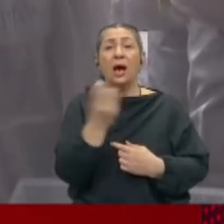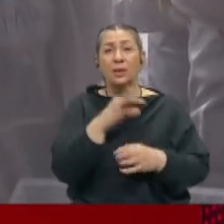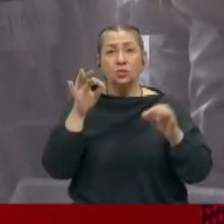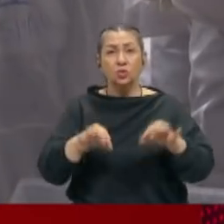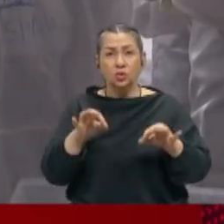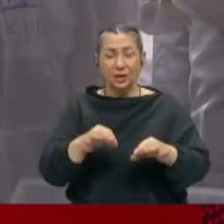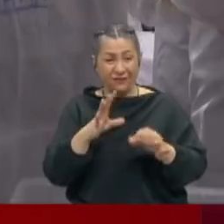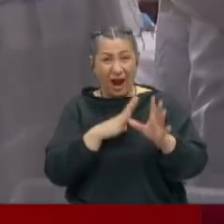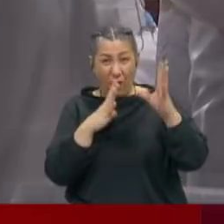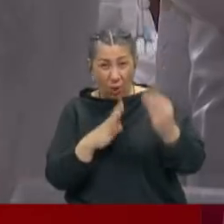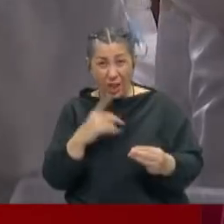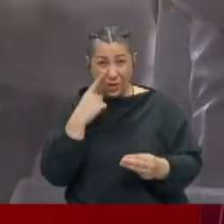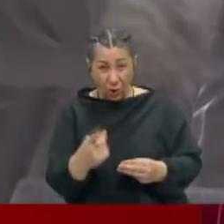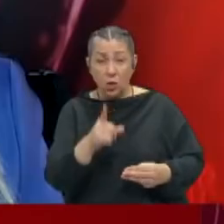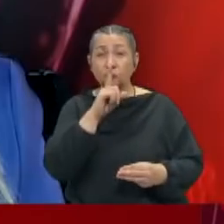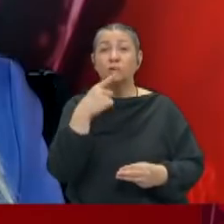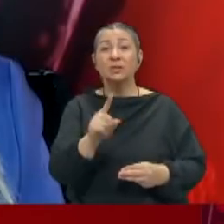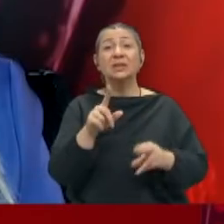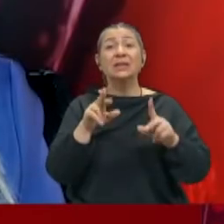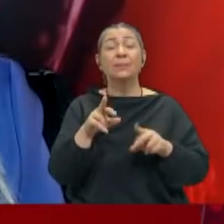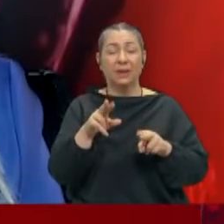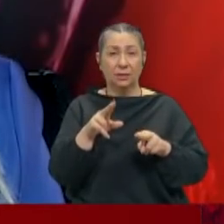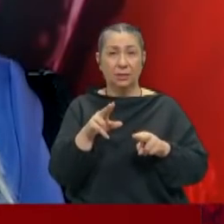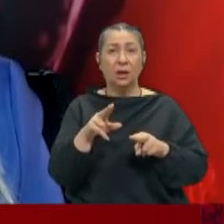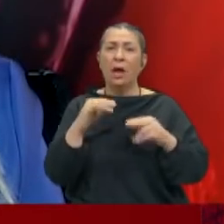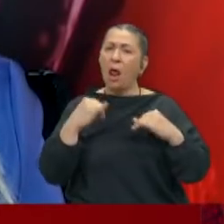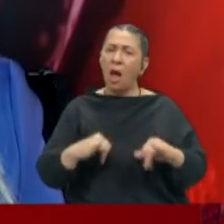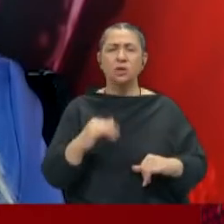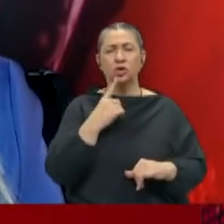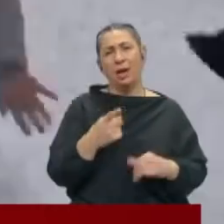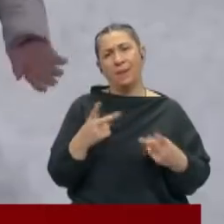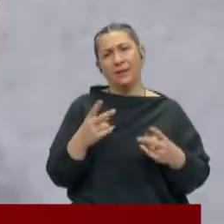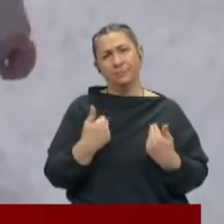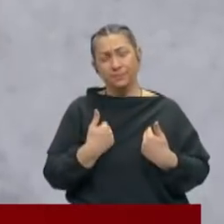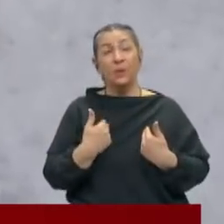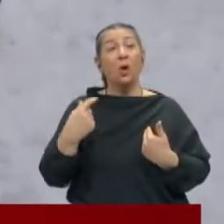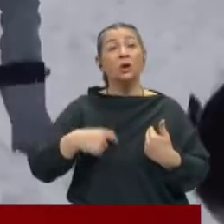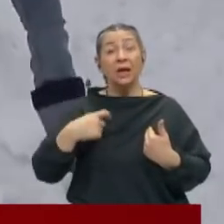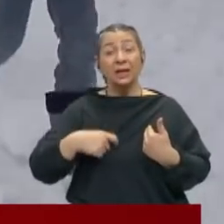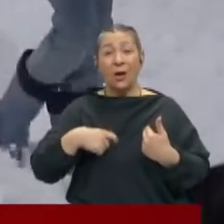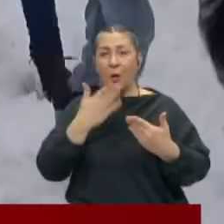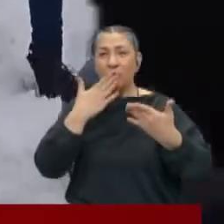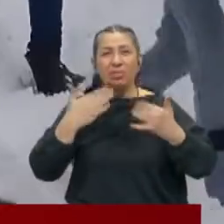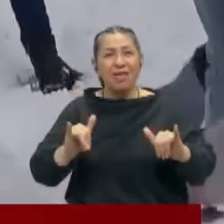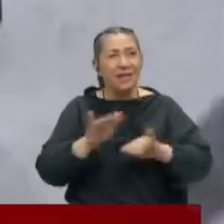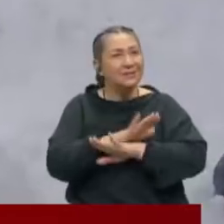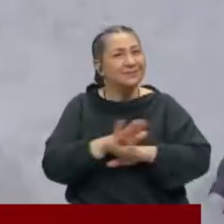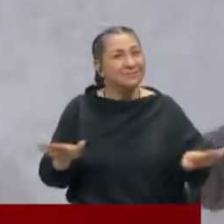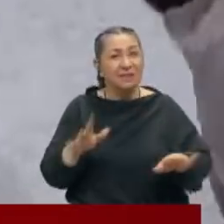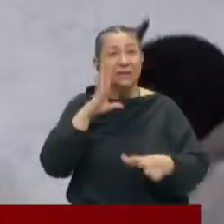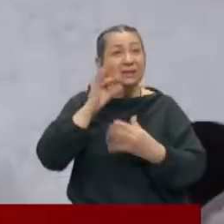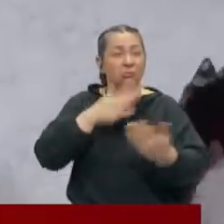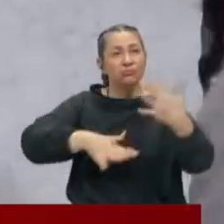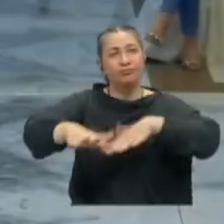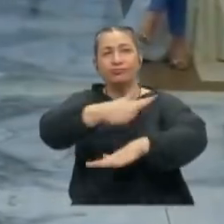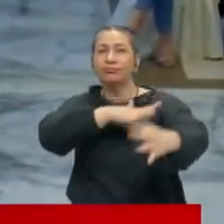şu anki mevcut durum itibariyle 100 bin civarında olduğunu rahatlıkla söyleyebilirim. Özellikle de sömestr tatilinde insan